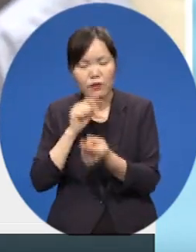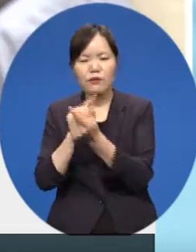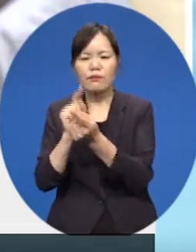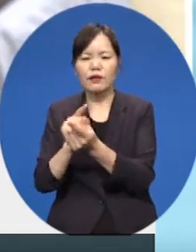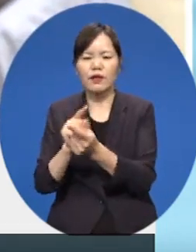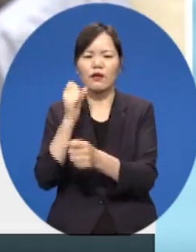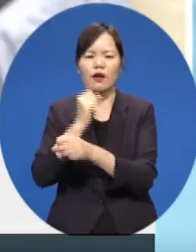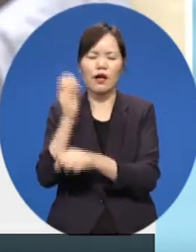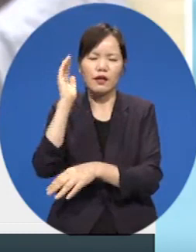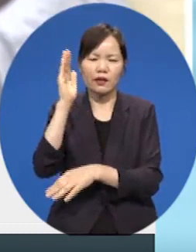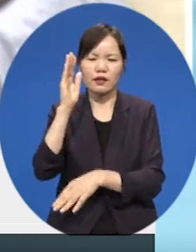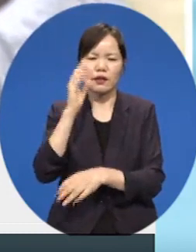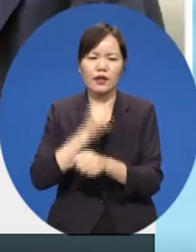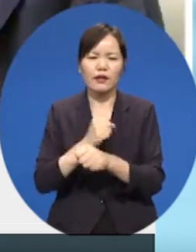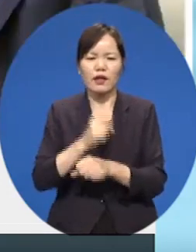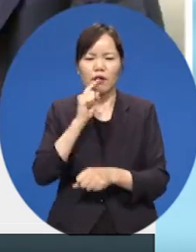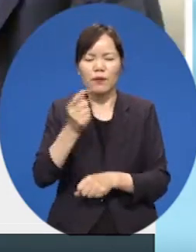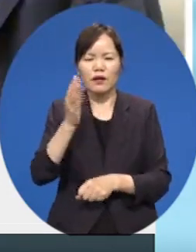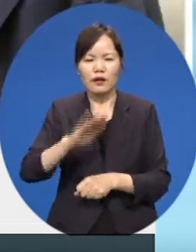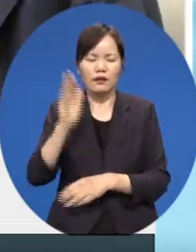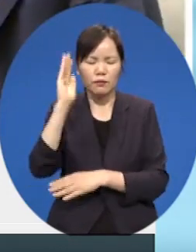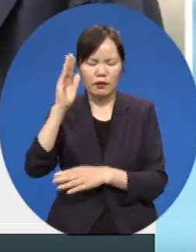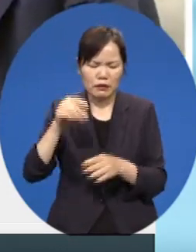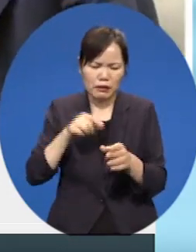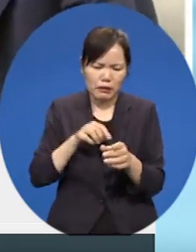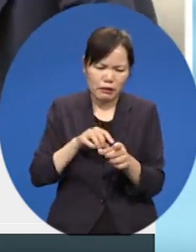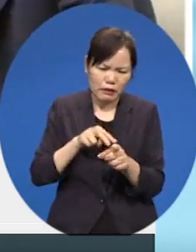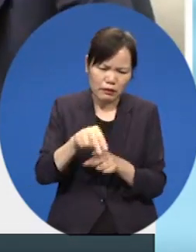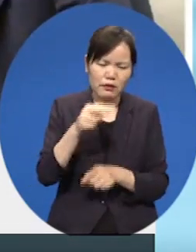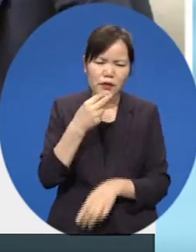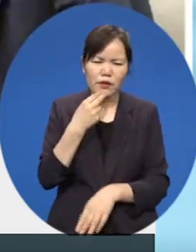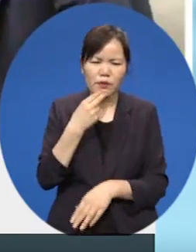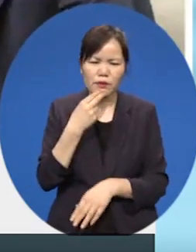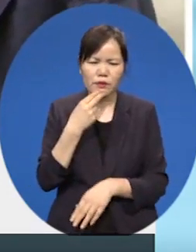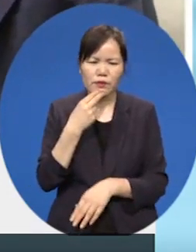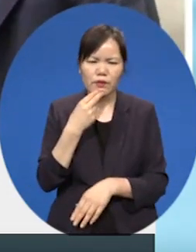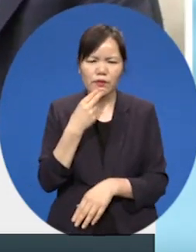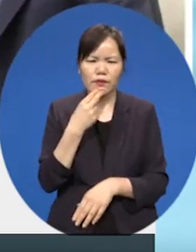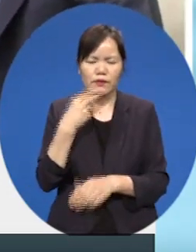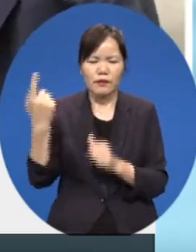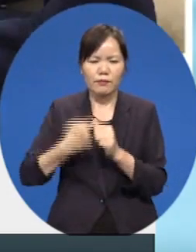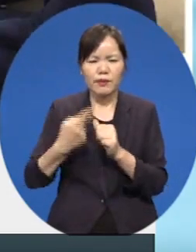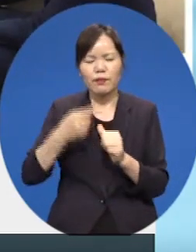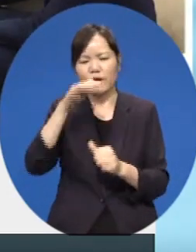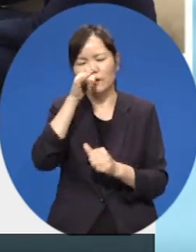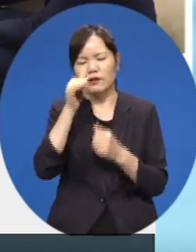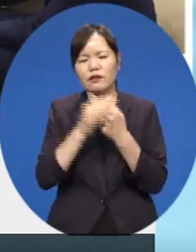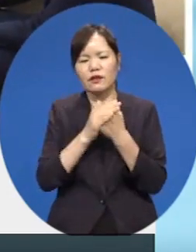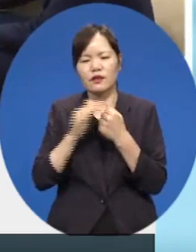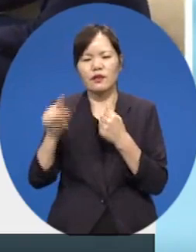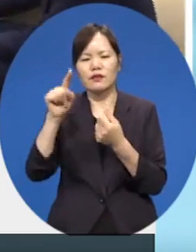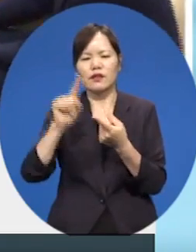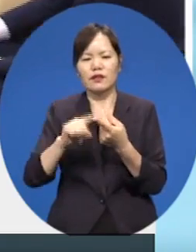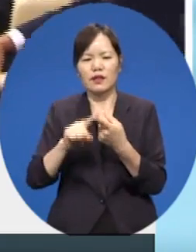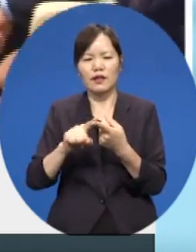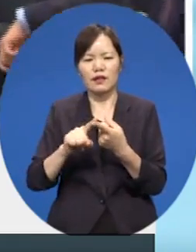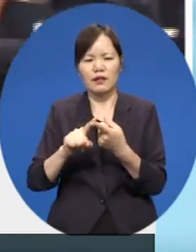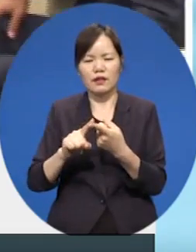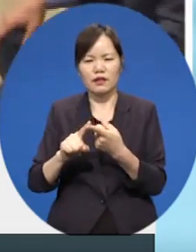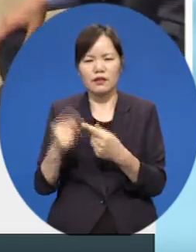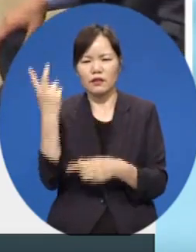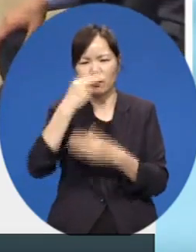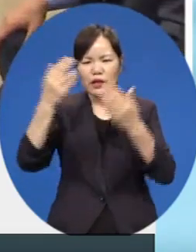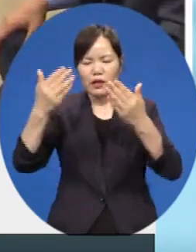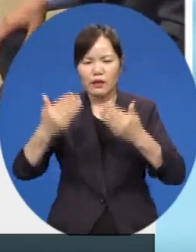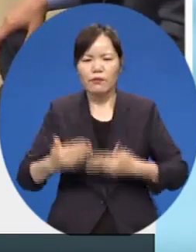그러다 보니까 메시지에 일관성이 없고 내용이 없다, 뭐 컨텐츠가 없다 이런 비판을 받으니까 이분에 대해서 앞으로 메시지 관리를 받겠다라고 얘기를